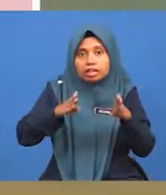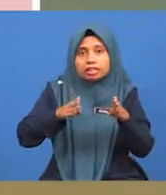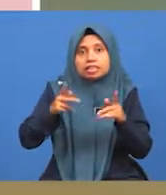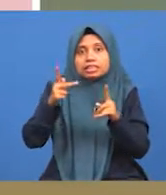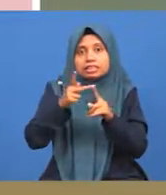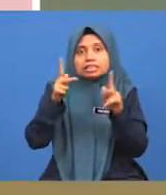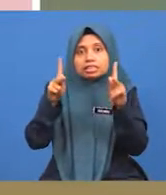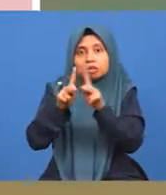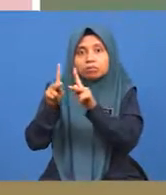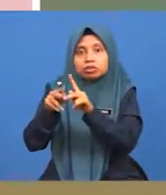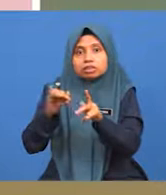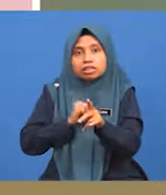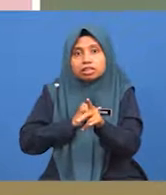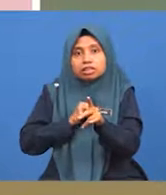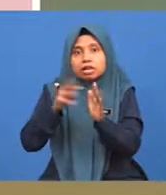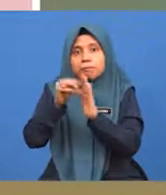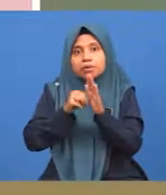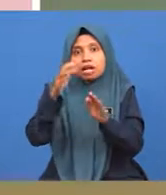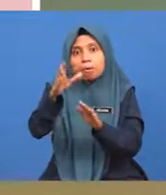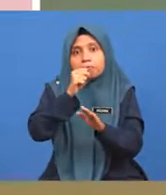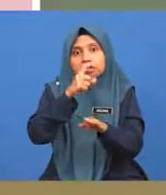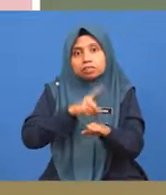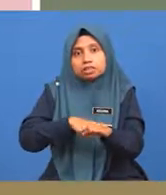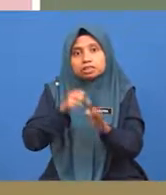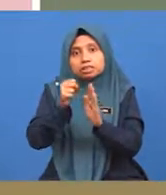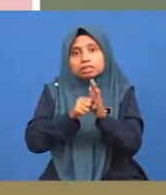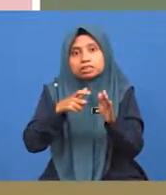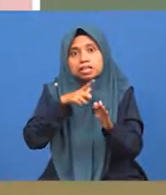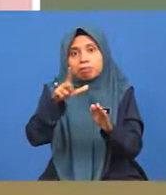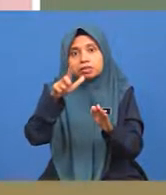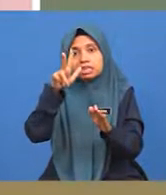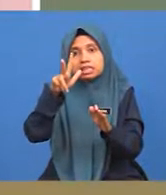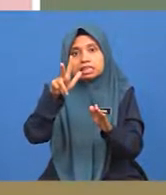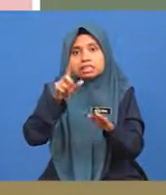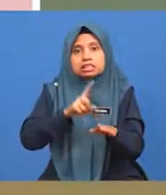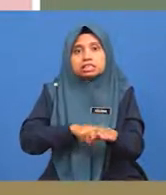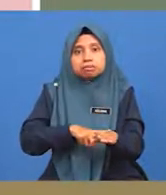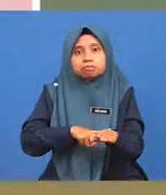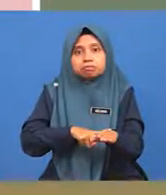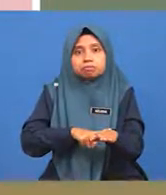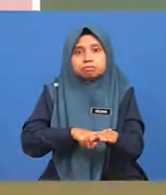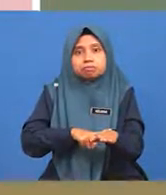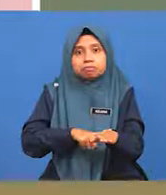Perjalanan ke kampung saya mengambil masa selama 3 jam.